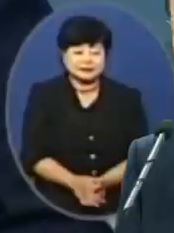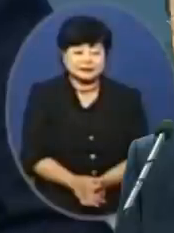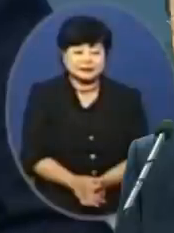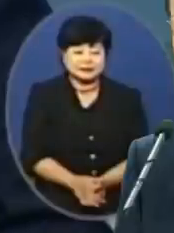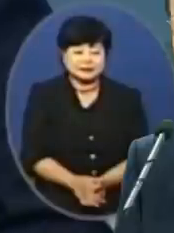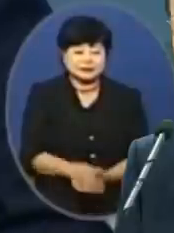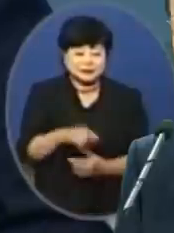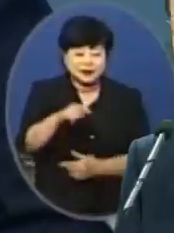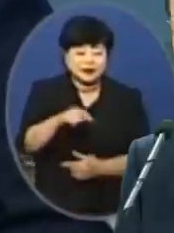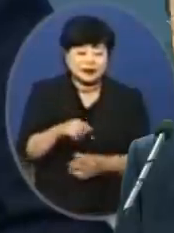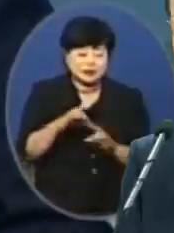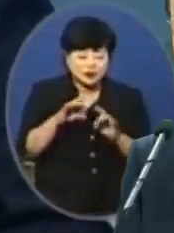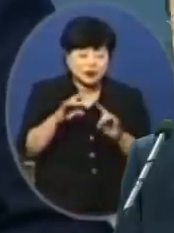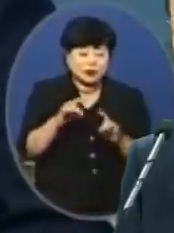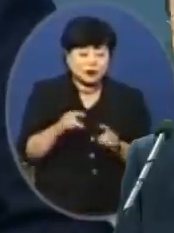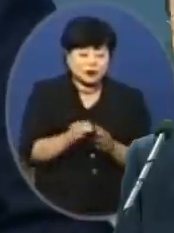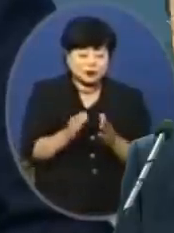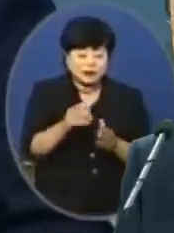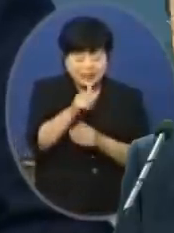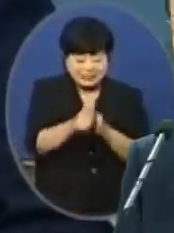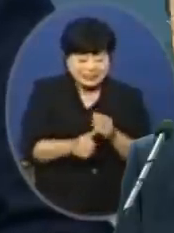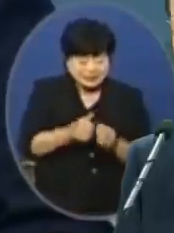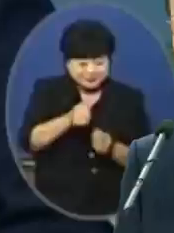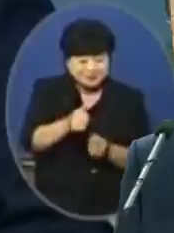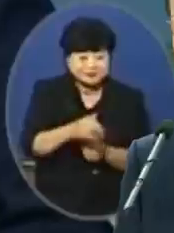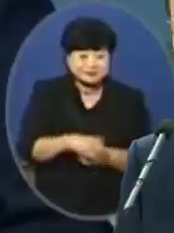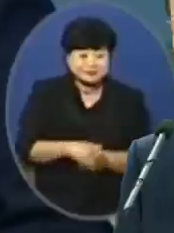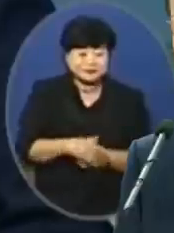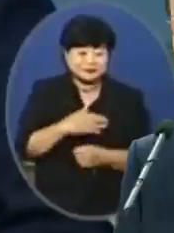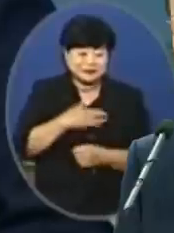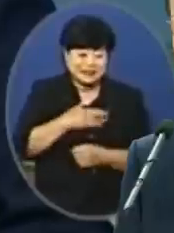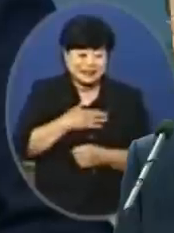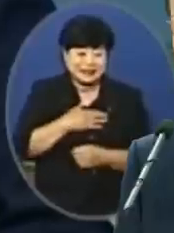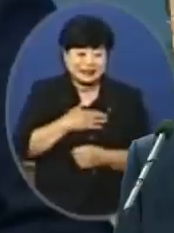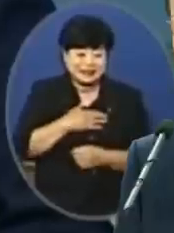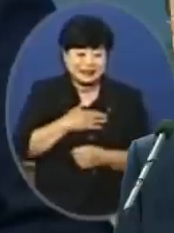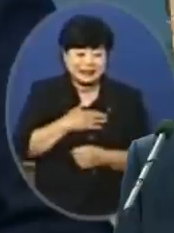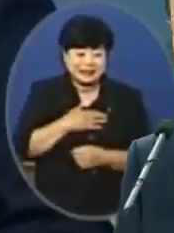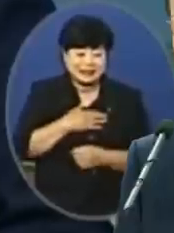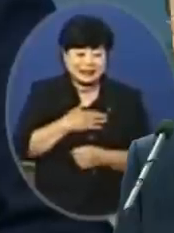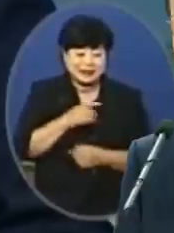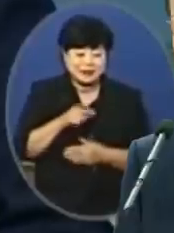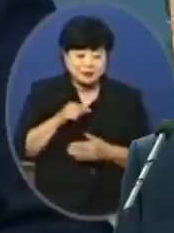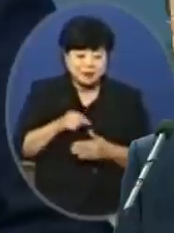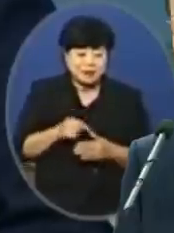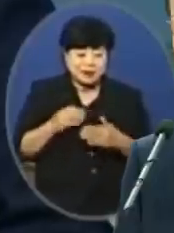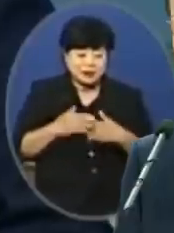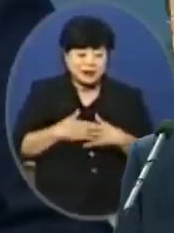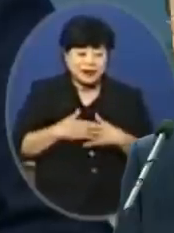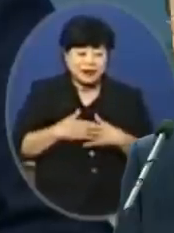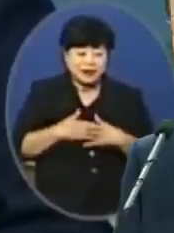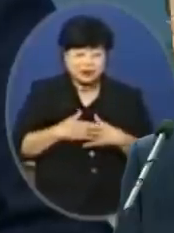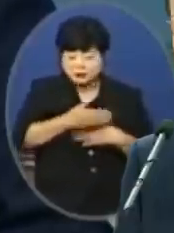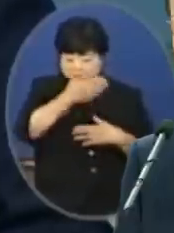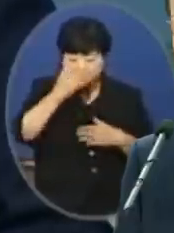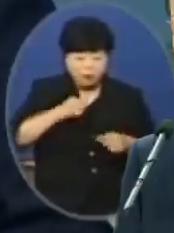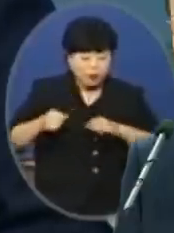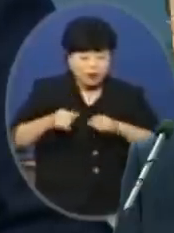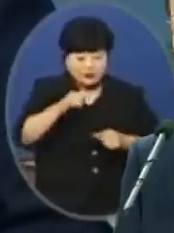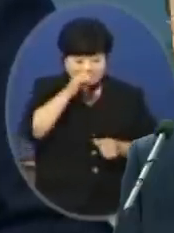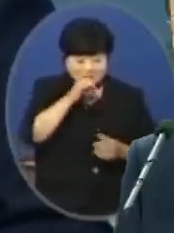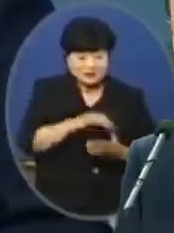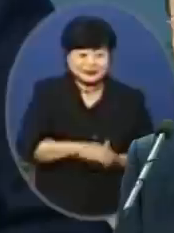해외 선교를 출범할 때 하나님 내 마음의 나를 보면 아직까지 젊고